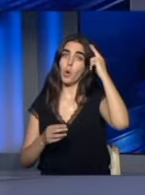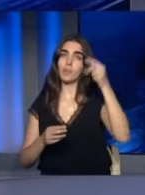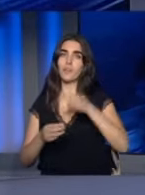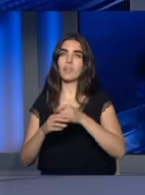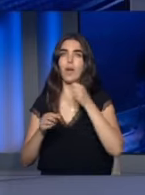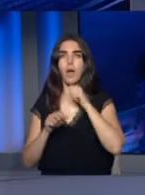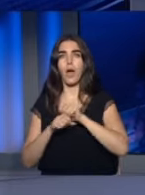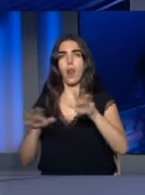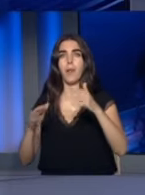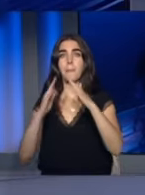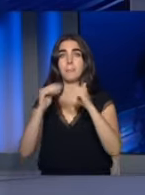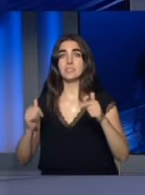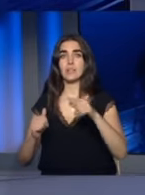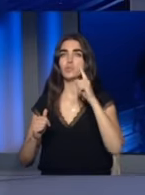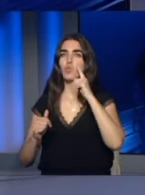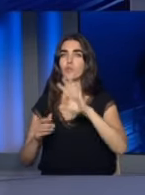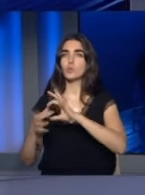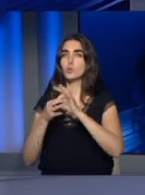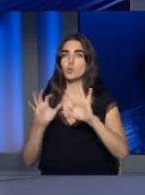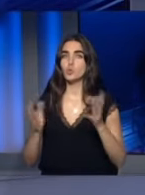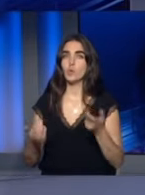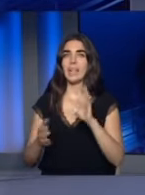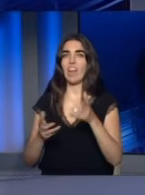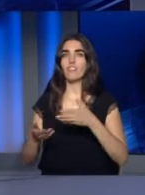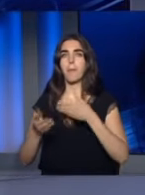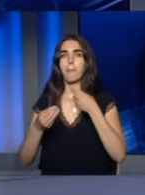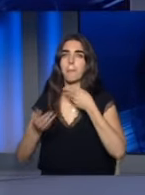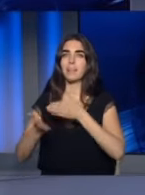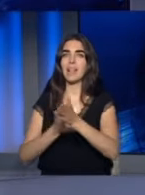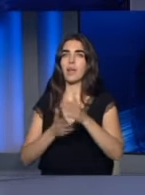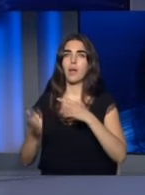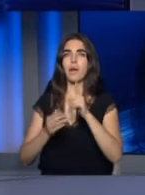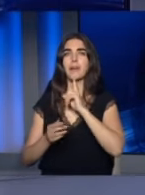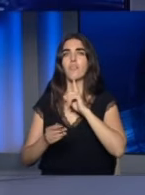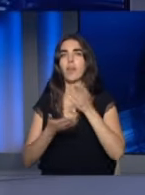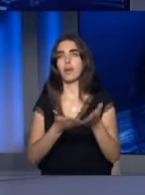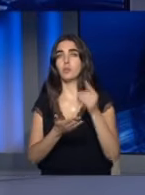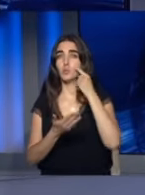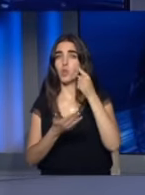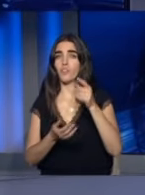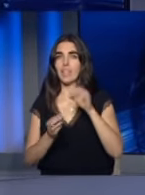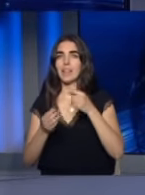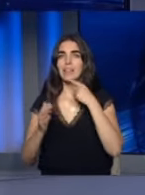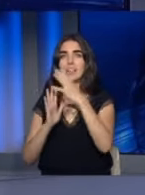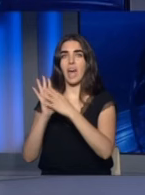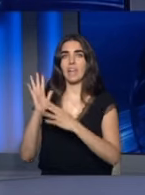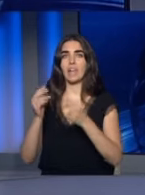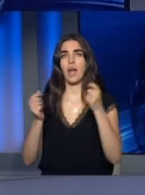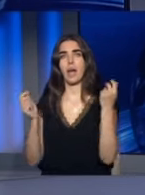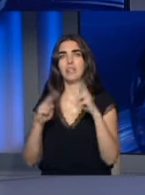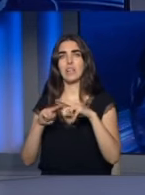ستقدم الى واشنطن وثيقه تتضمن مطالبها باعاده فتح معبر رفح في وقت افادت تقارير اخرى بقبول